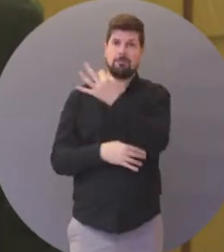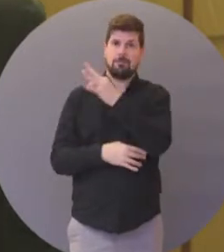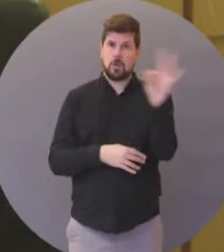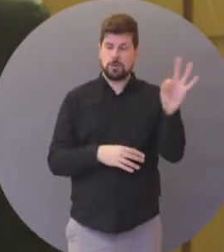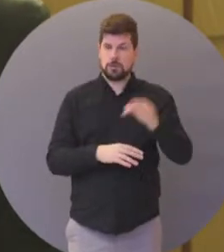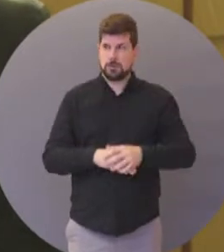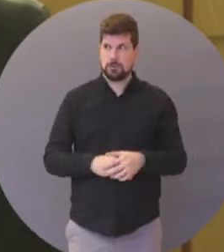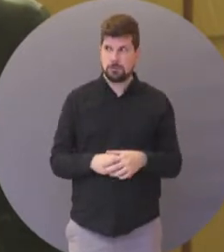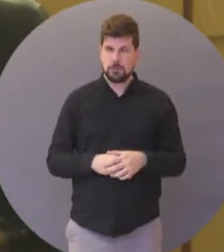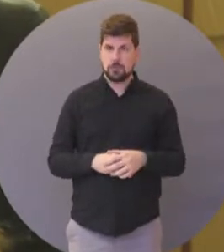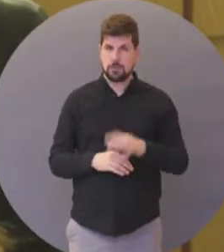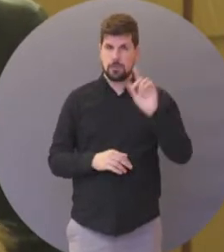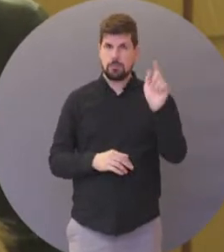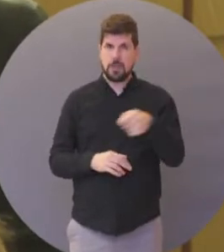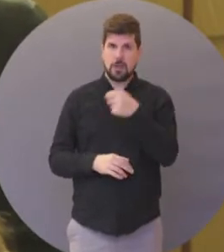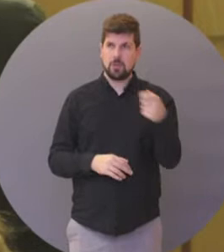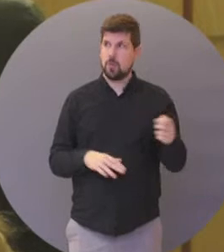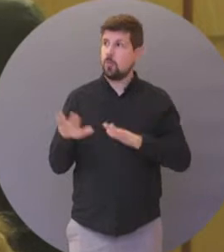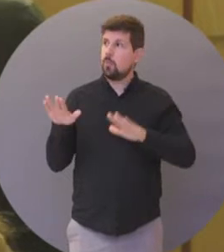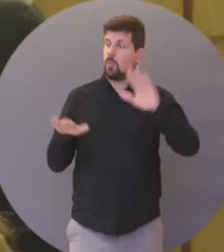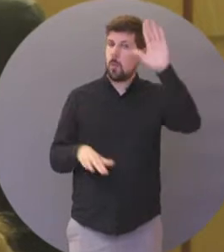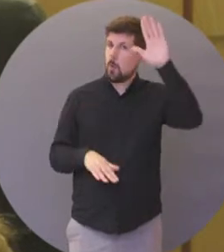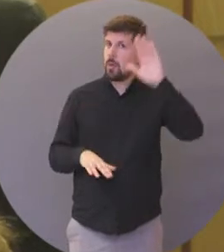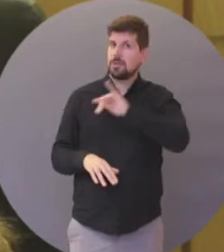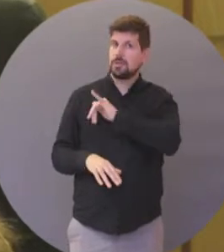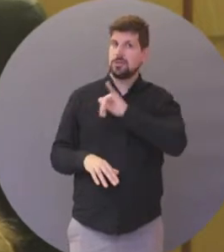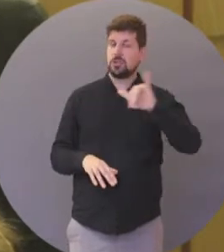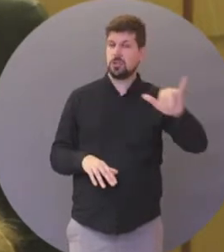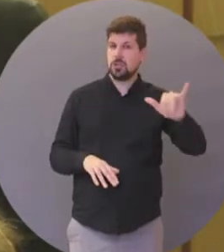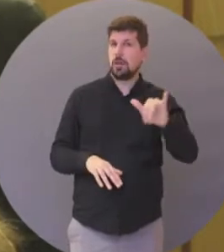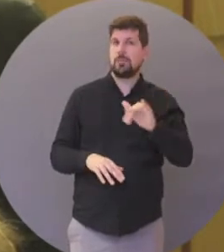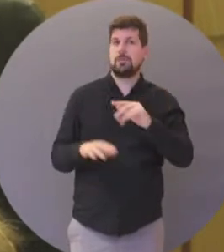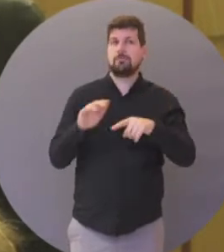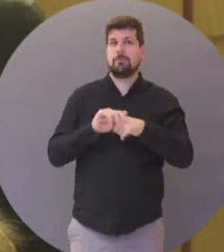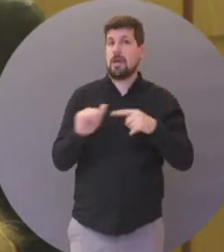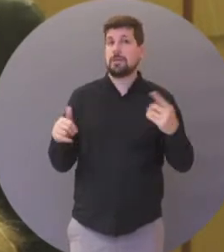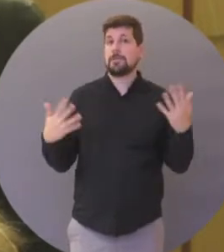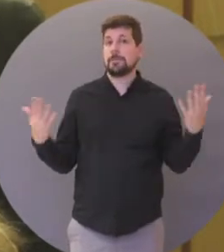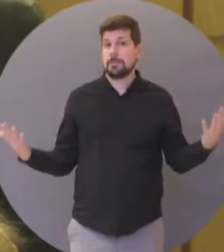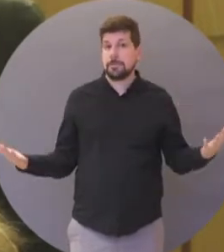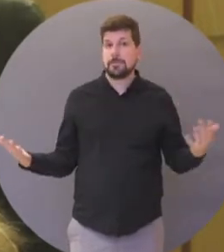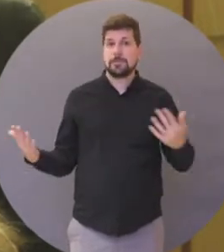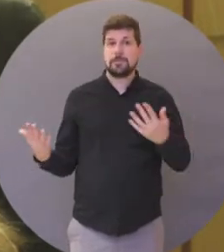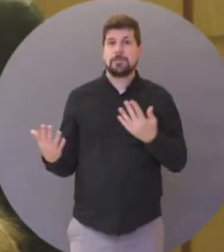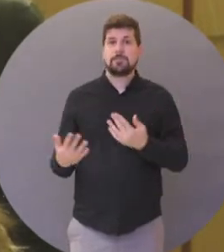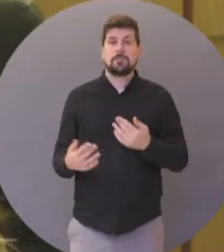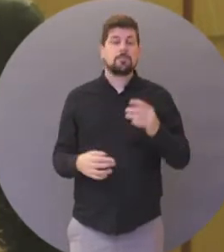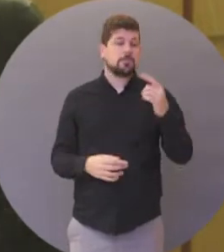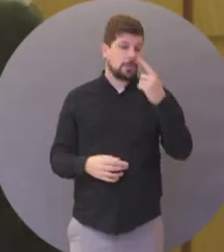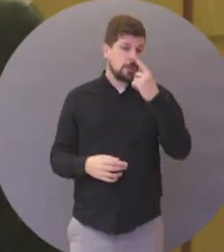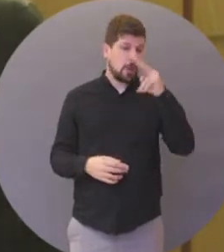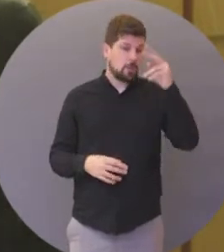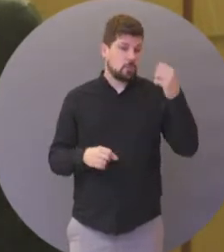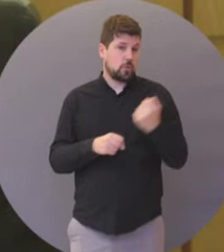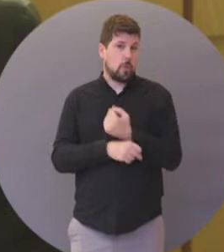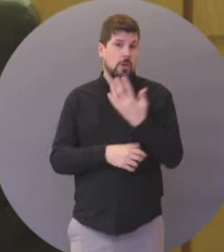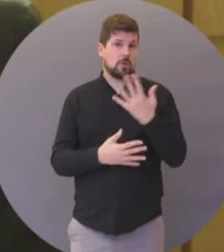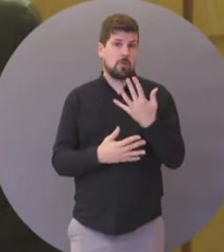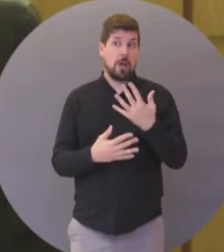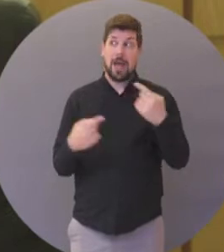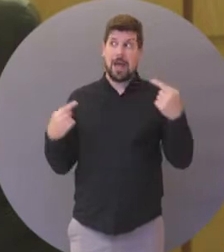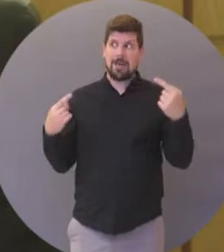bien évidemment cette promesse n'a jamais été tenue mais ce qui est désolant c'est que on constate plutôt le contraire